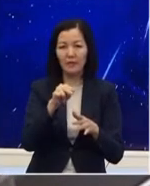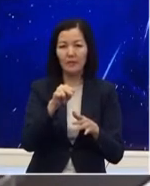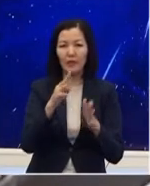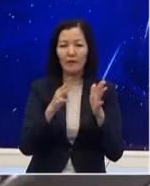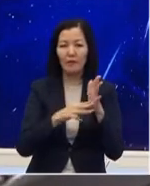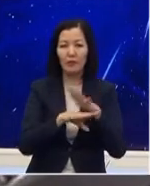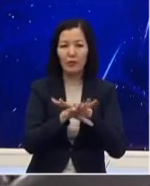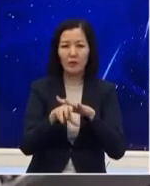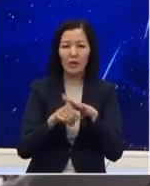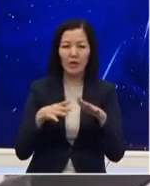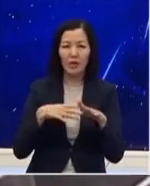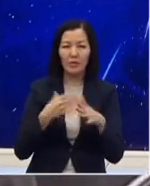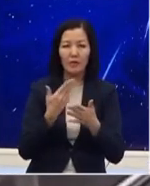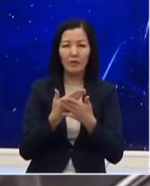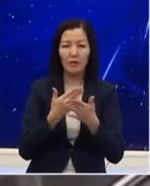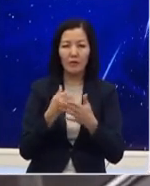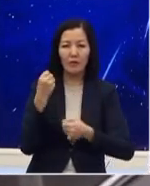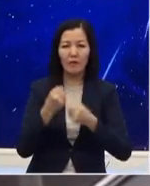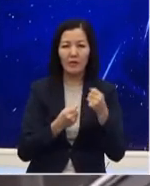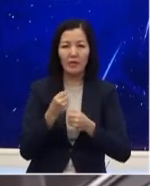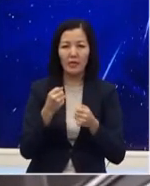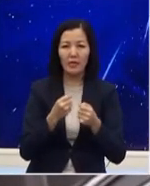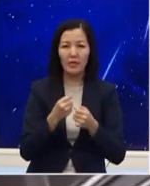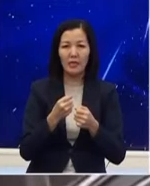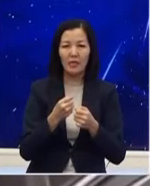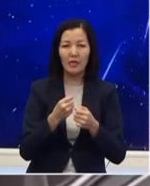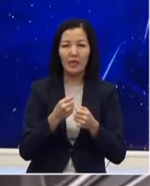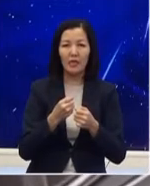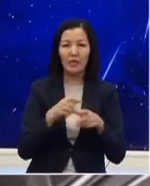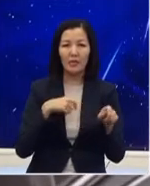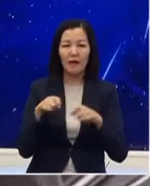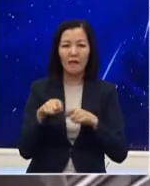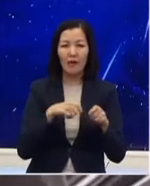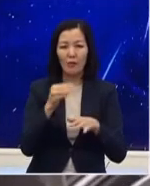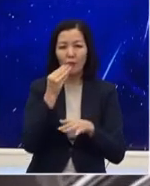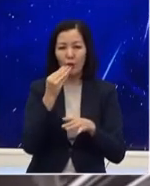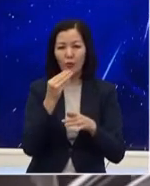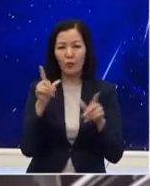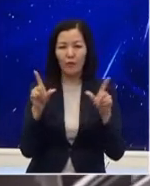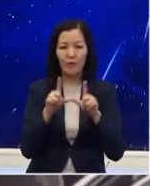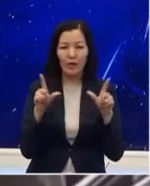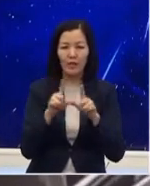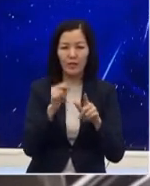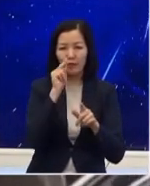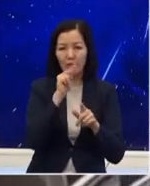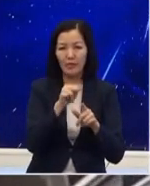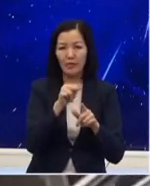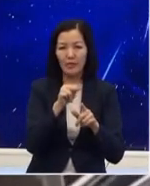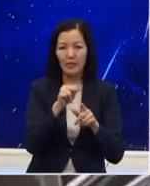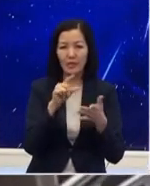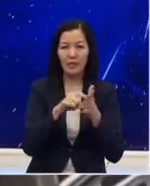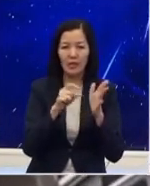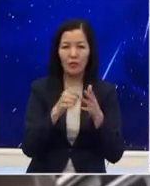8 краж. Так, к примеру, когда водитель-экспедитор разгружал товар в продуктовый магазин, подозреваемый из